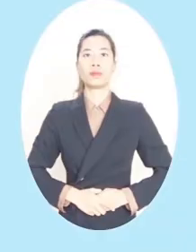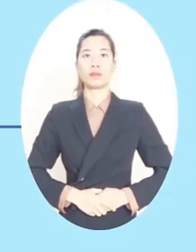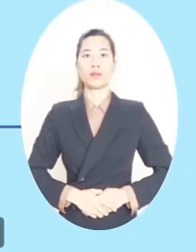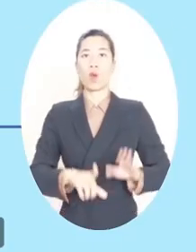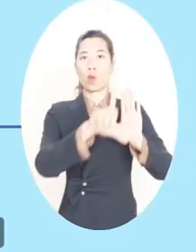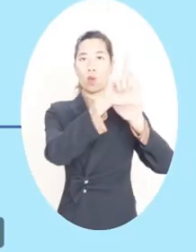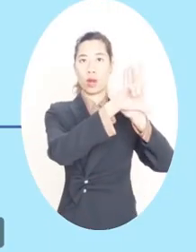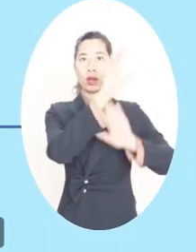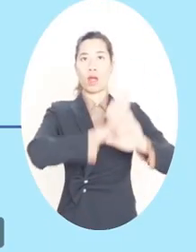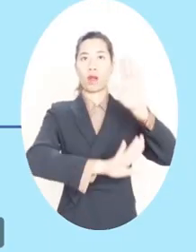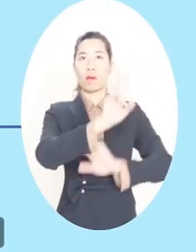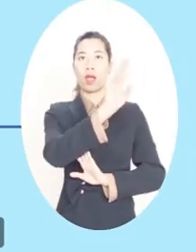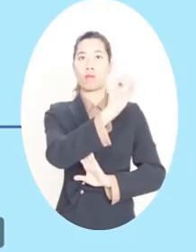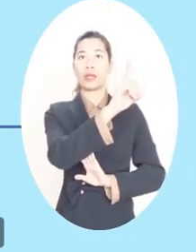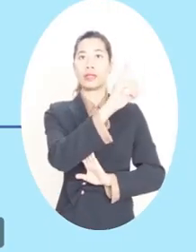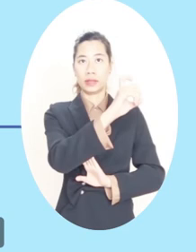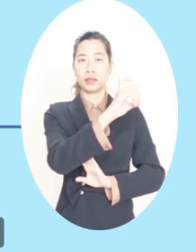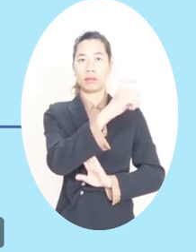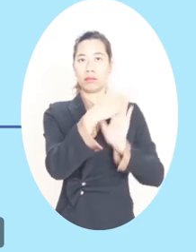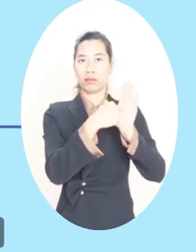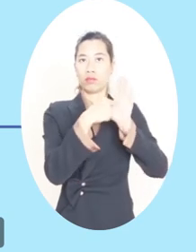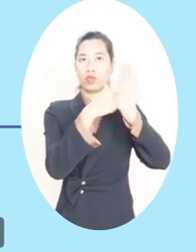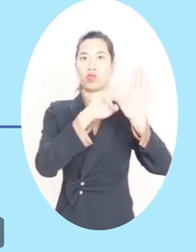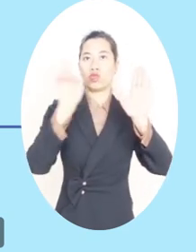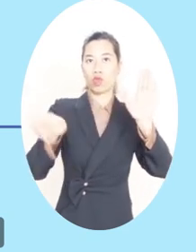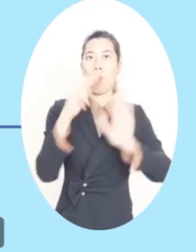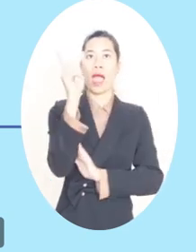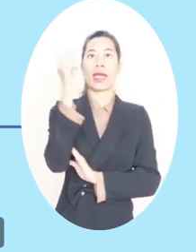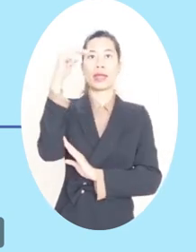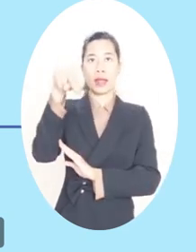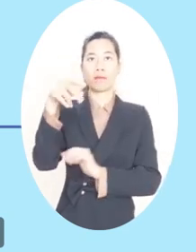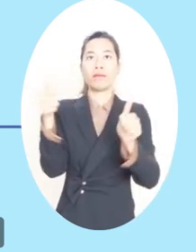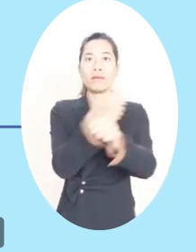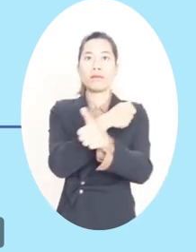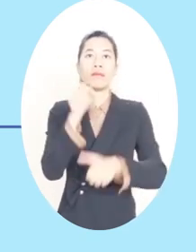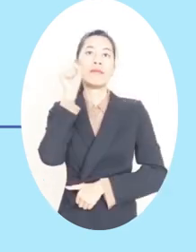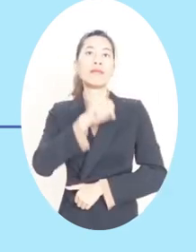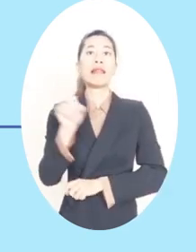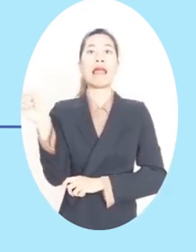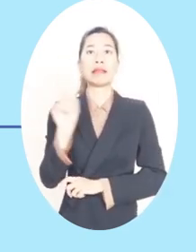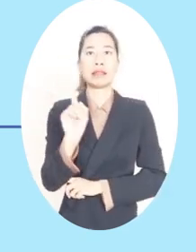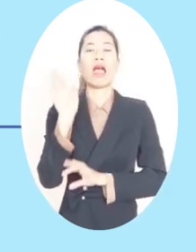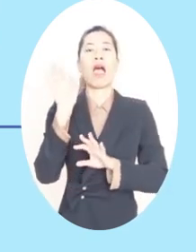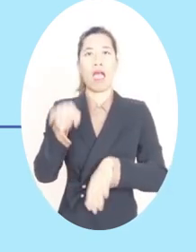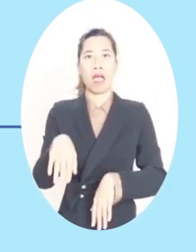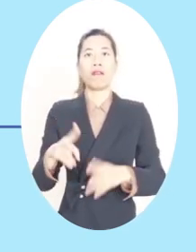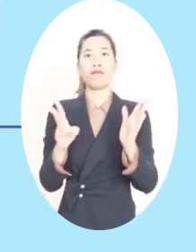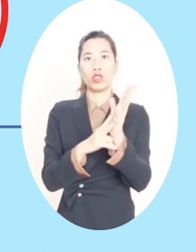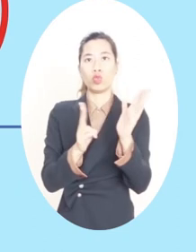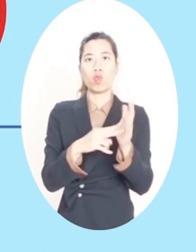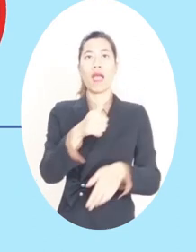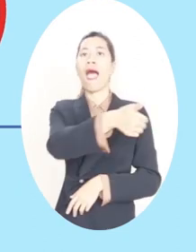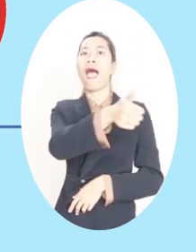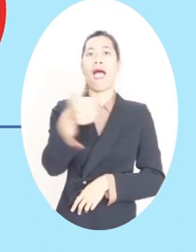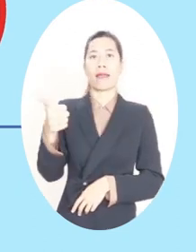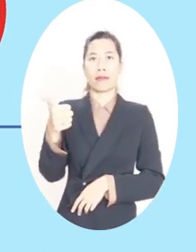việc. Bộ luật Lao động năm 2019 đã đưa ra khái niệm cụ thể về quấy rối tình dục tại nơi làm việc là hành vi có tính chất tình